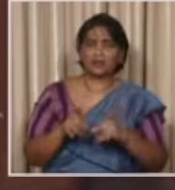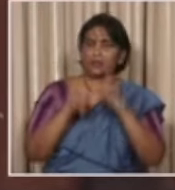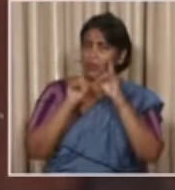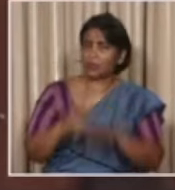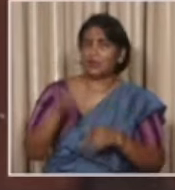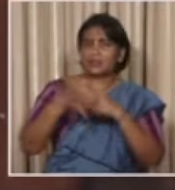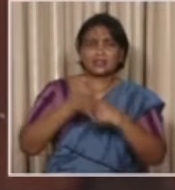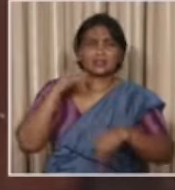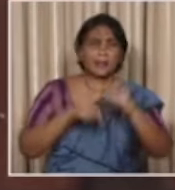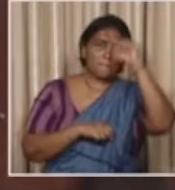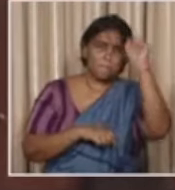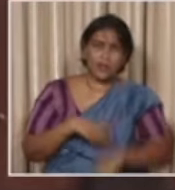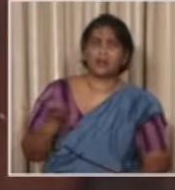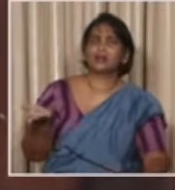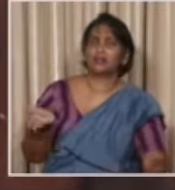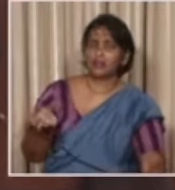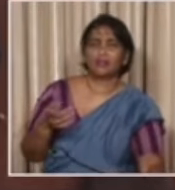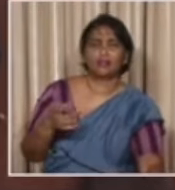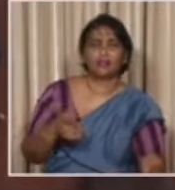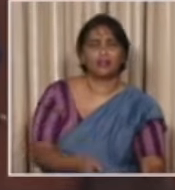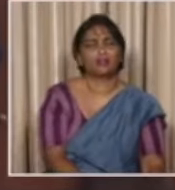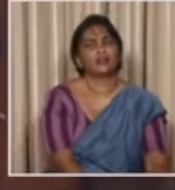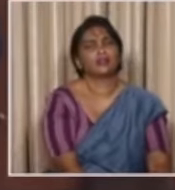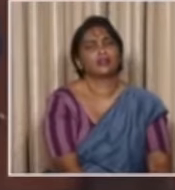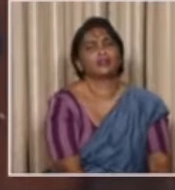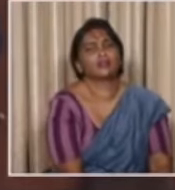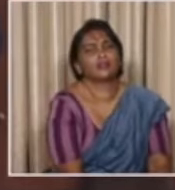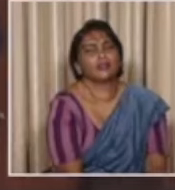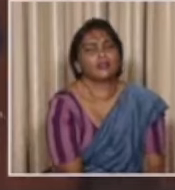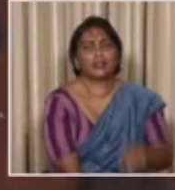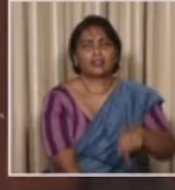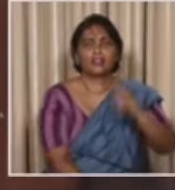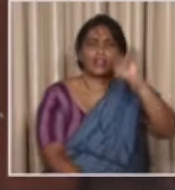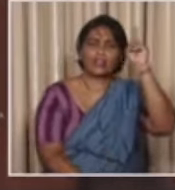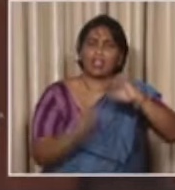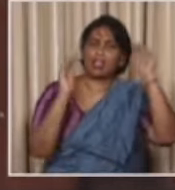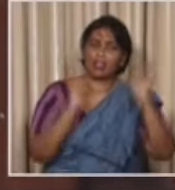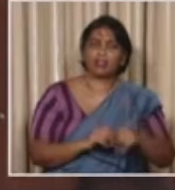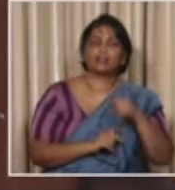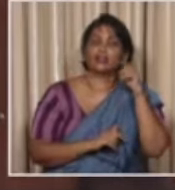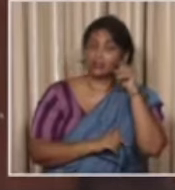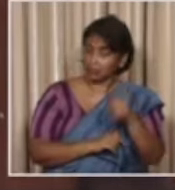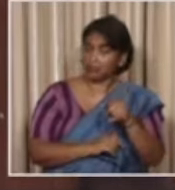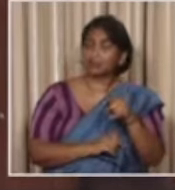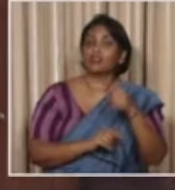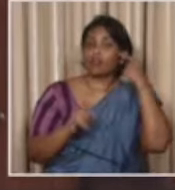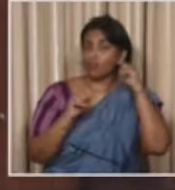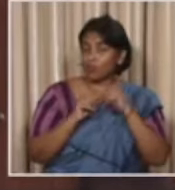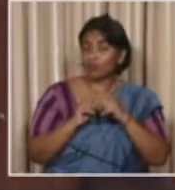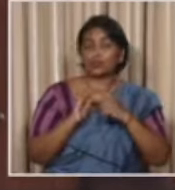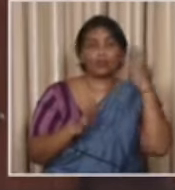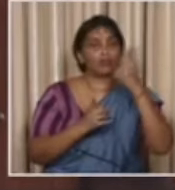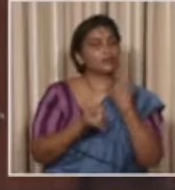මේගොල්ලන් ගාව තියෙන ඡන්ද 50,000යි තියෙන්නේ. ඒකත් දියපාර ඡන්ද 50,000 තිබ්බ මේක පාර 20,000ට අඩු වෙලා ඇති. ඒක නිසා ඔබතුමාටත් මේ පිළිබඳව